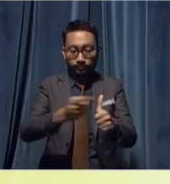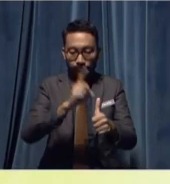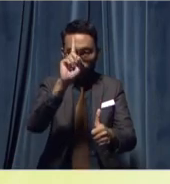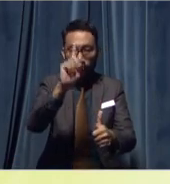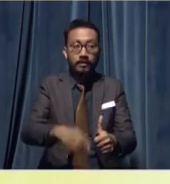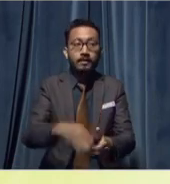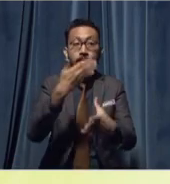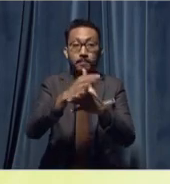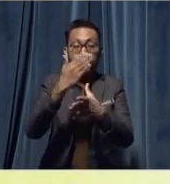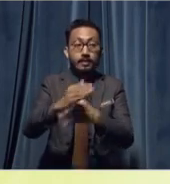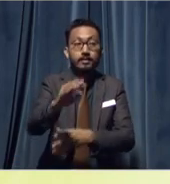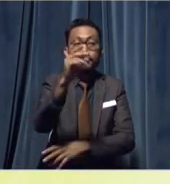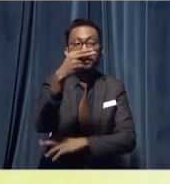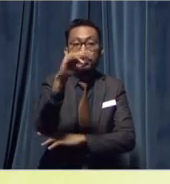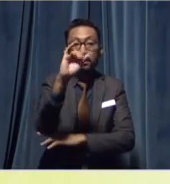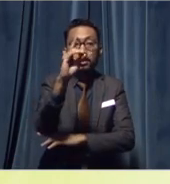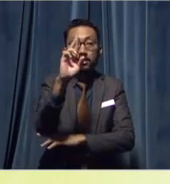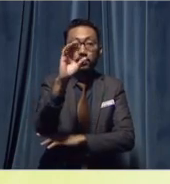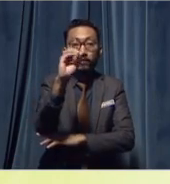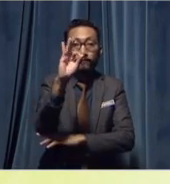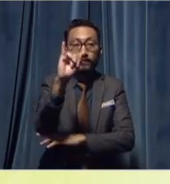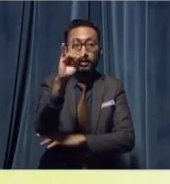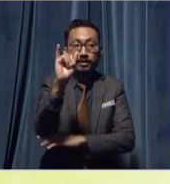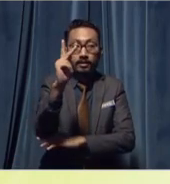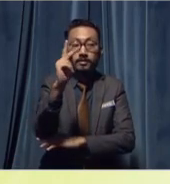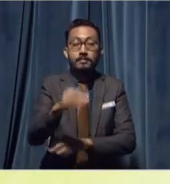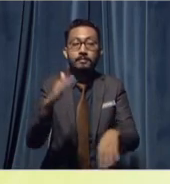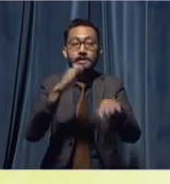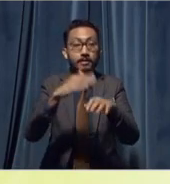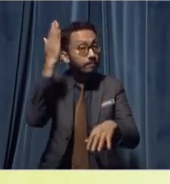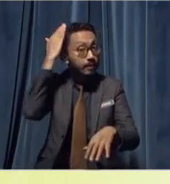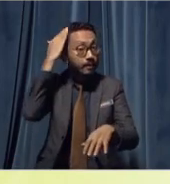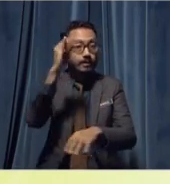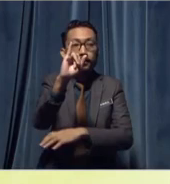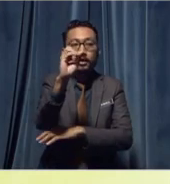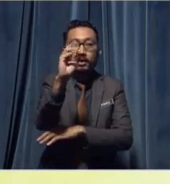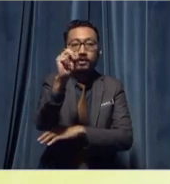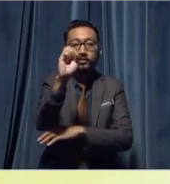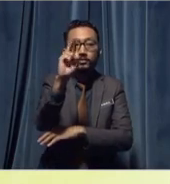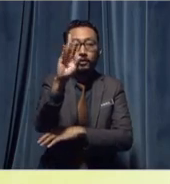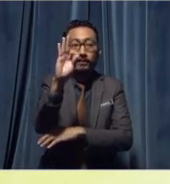yang pertama dikenali sebagai bahagian hidrofilik.